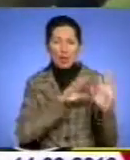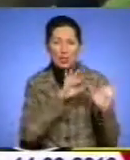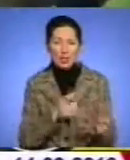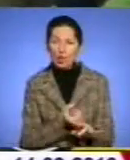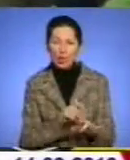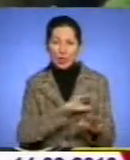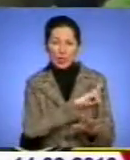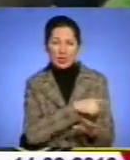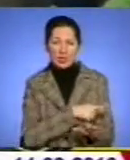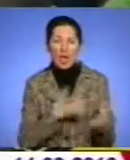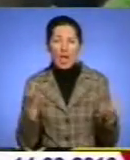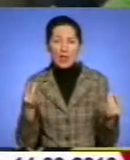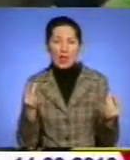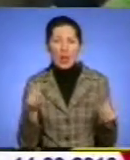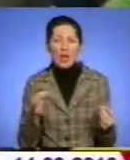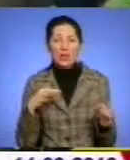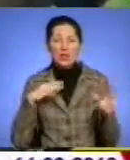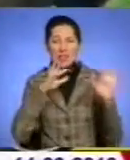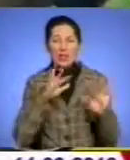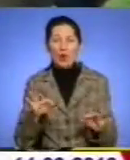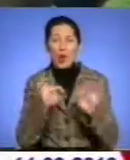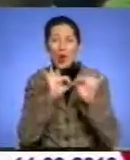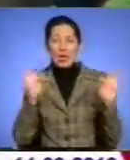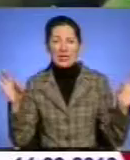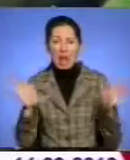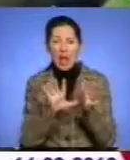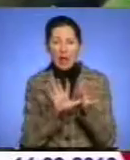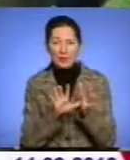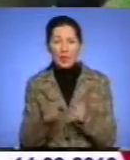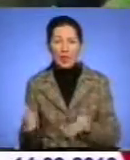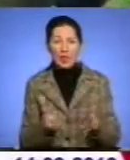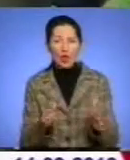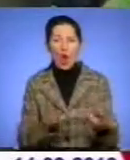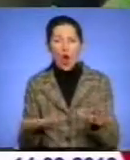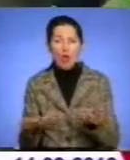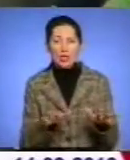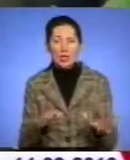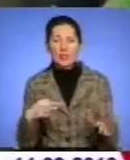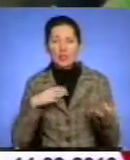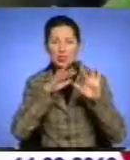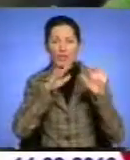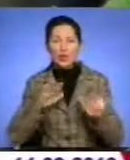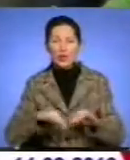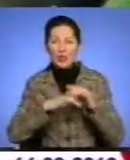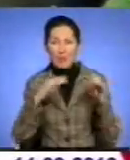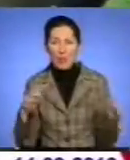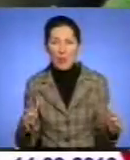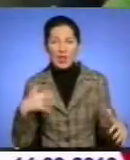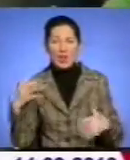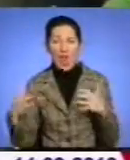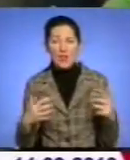лініях електропередач та зв'язку ожеледь. На дорогах зберігатиметься ожеледиця, снігові замети.